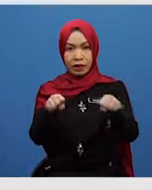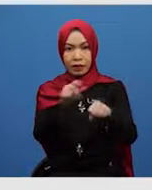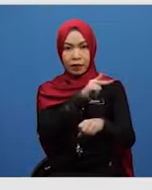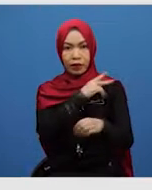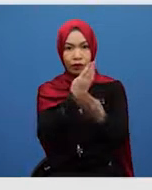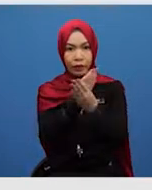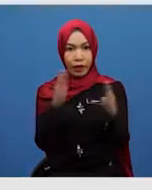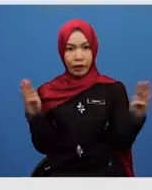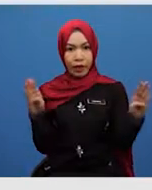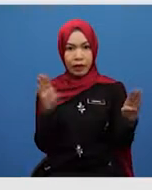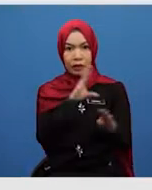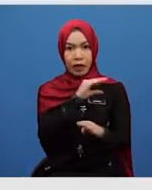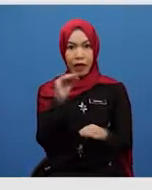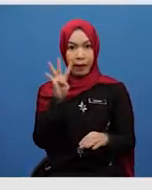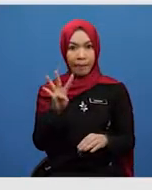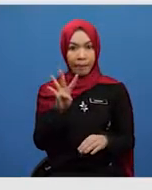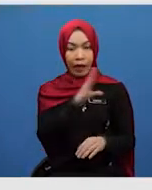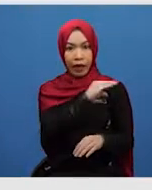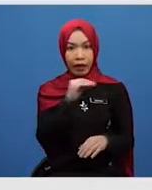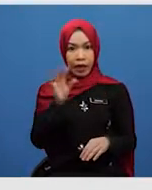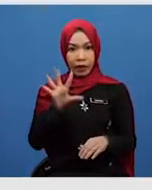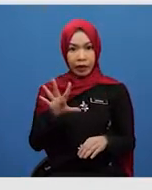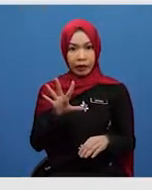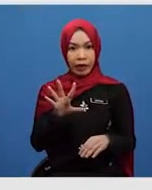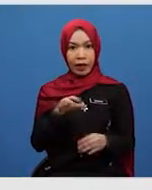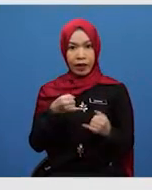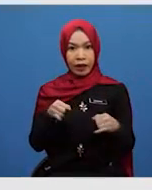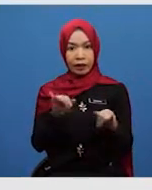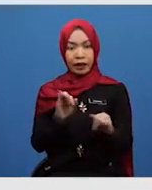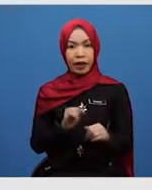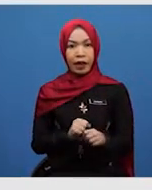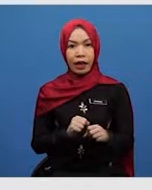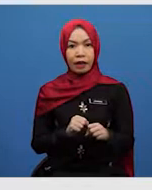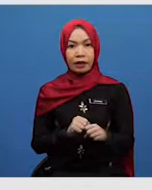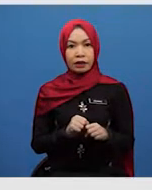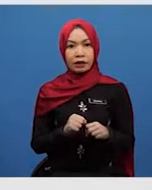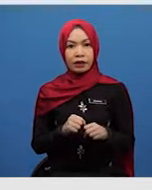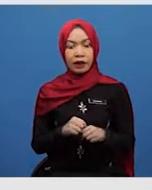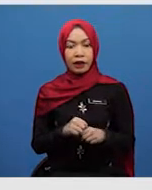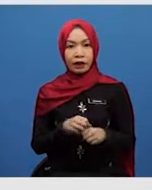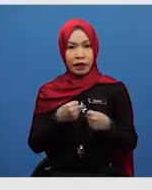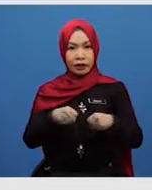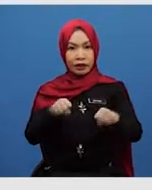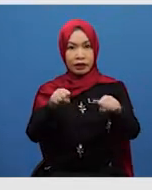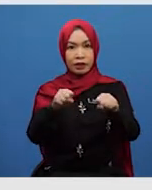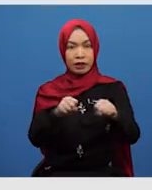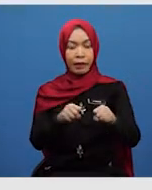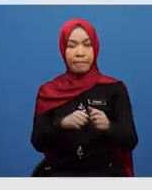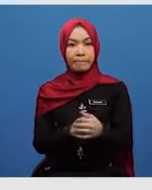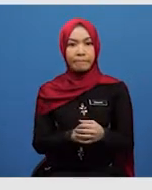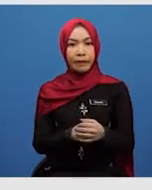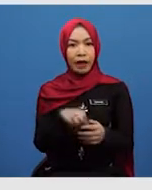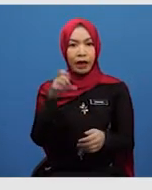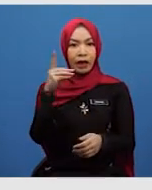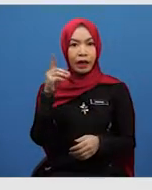4 dan 5 adalah sistem kedatuan soalnya tenang sistem ketua bebas